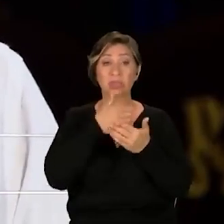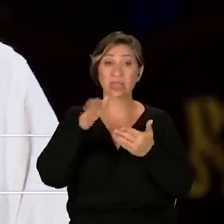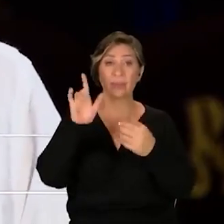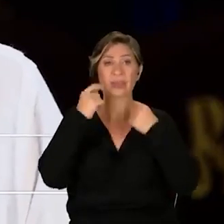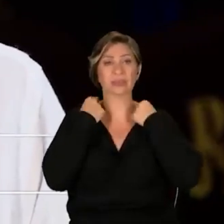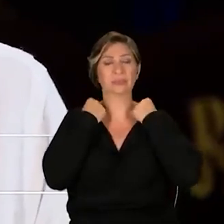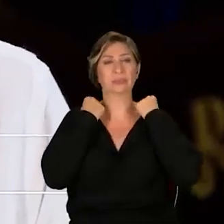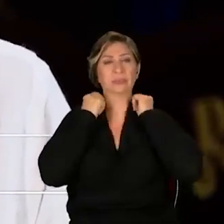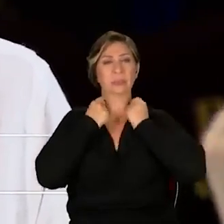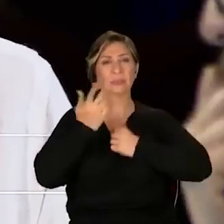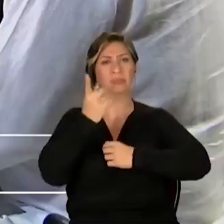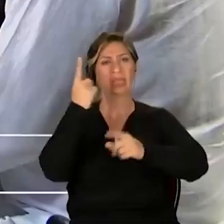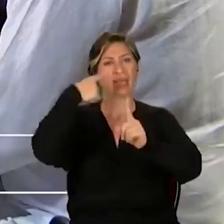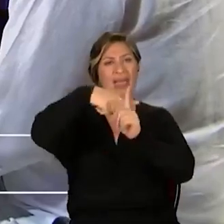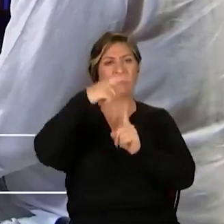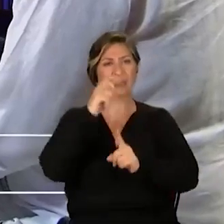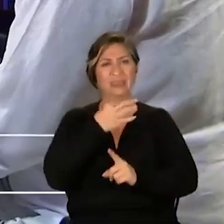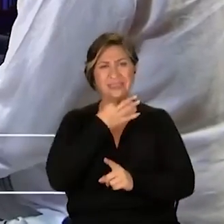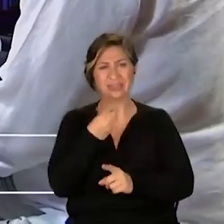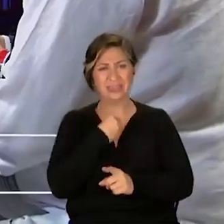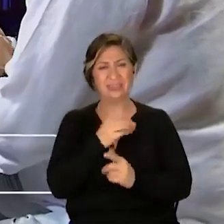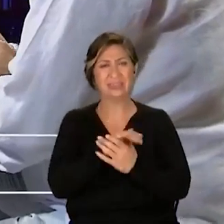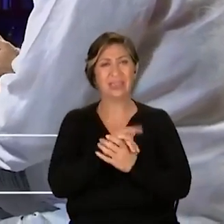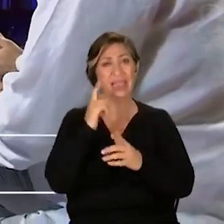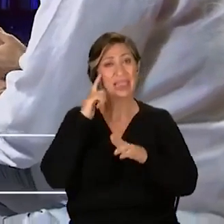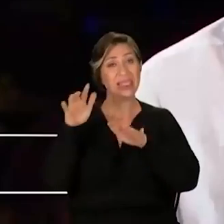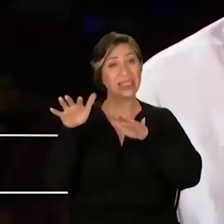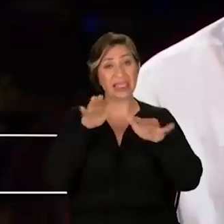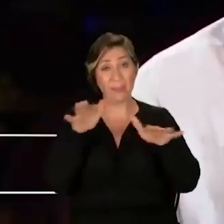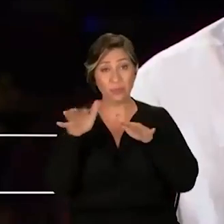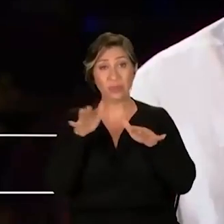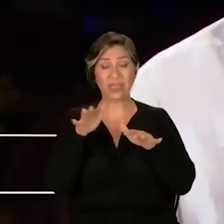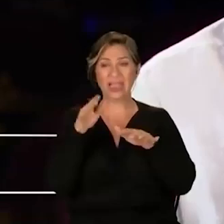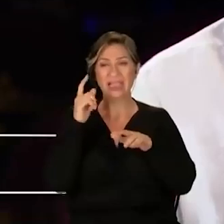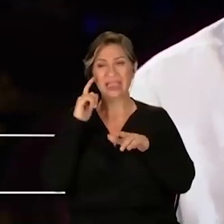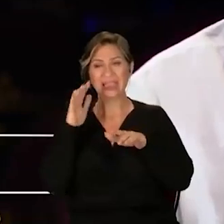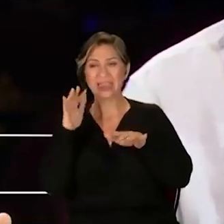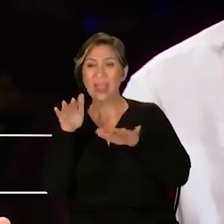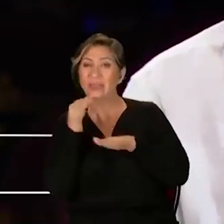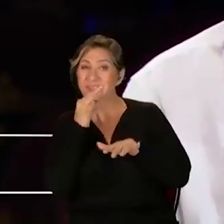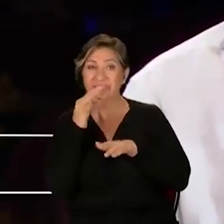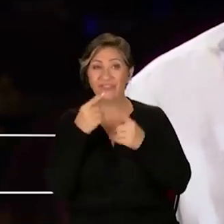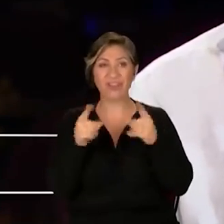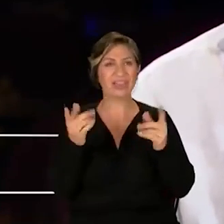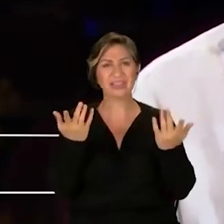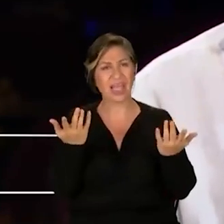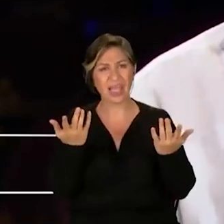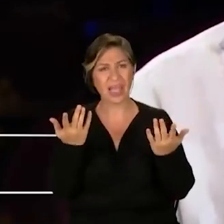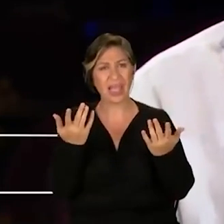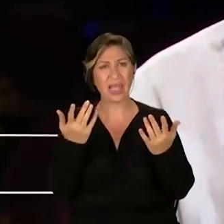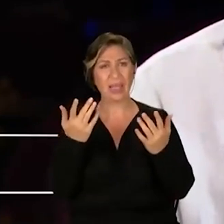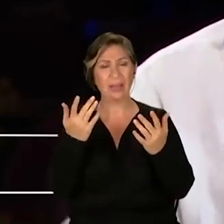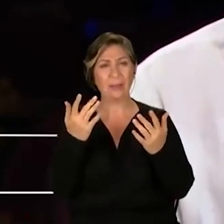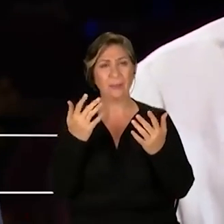lazım. Bir de belki şeyi de ilave edelim hocam müsaadenizle. Depresyonla depresif olmak arasındaki farkı da söyleyelim. Yani şimdi